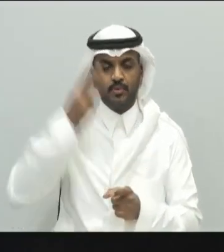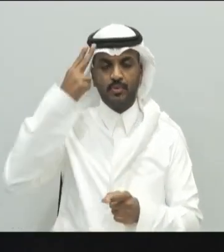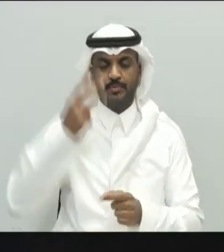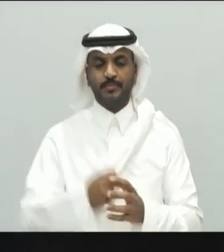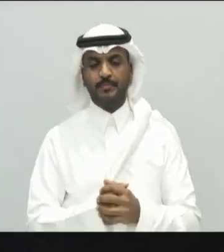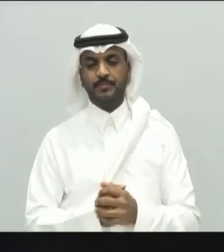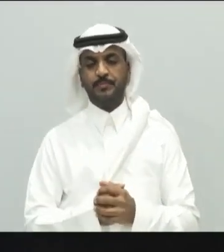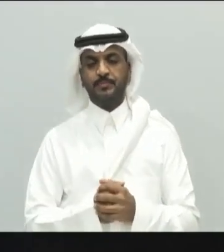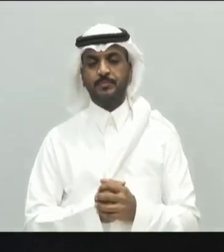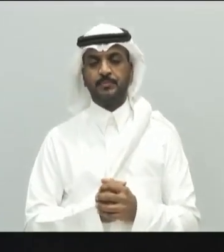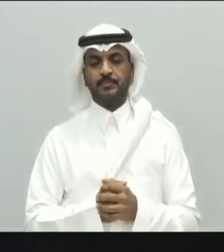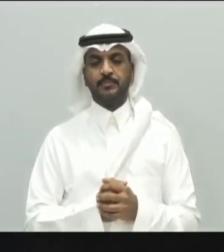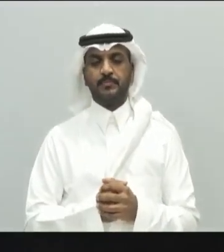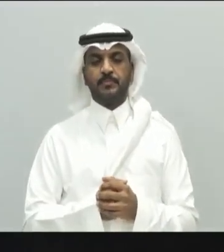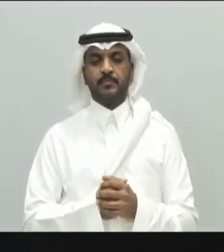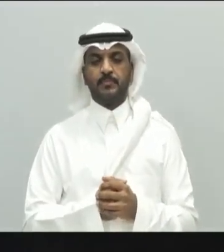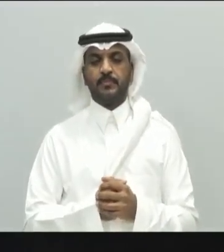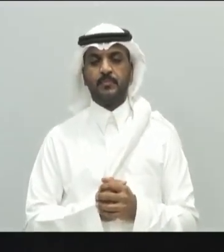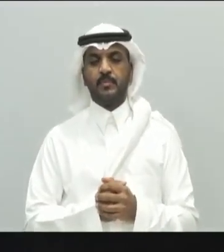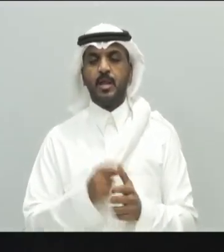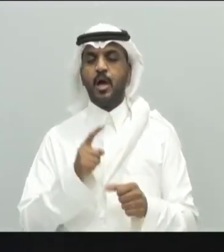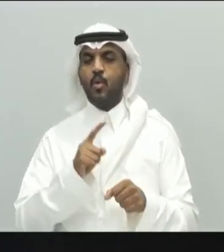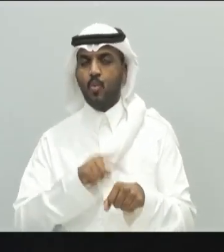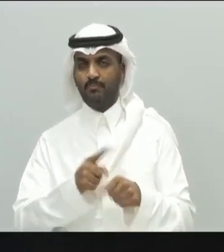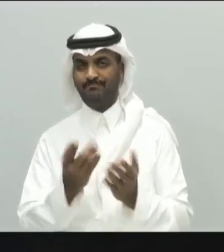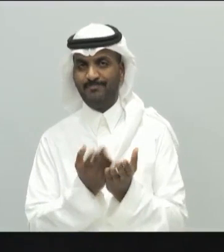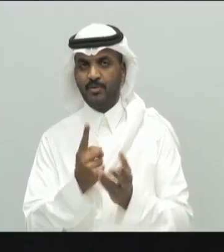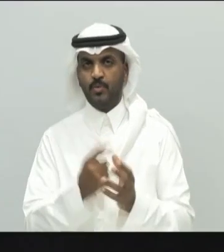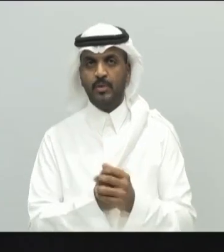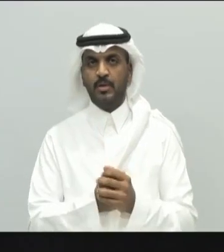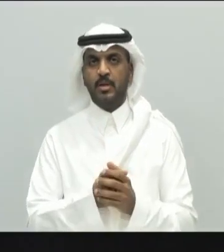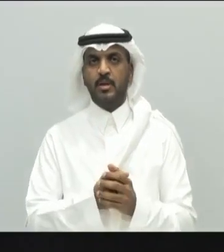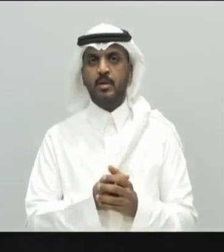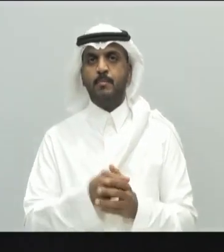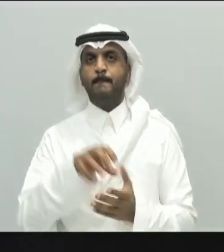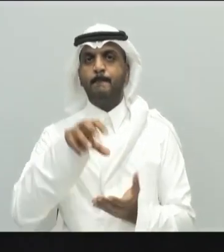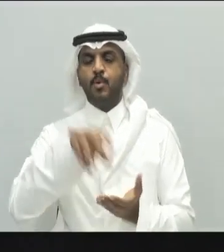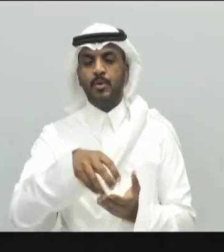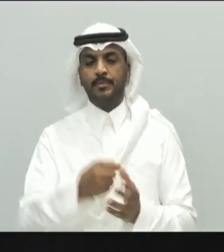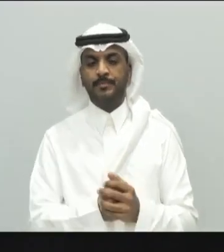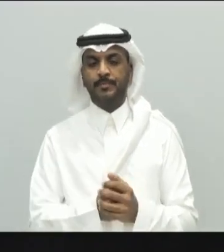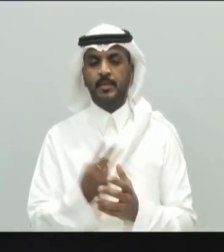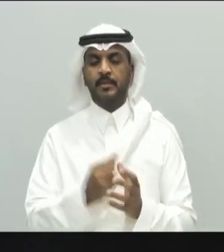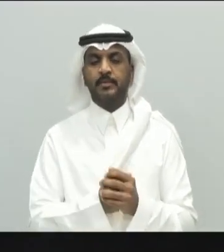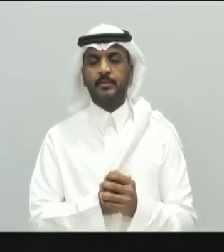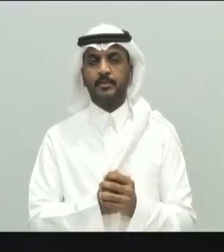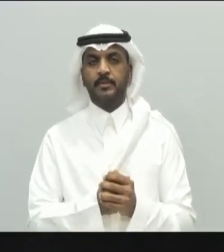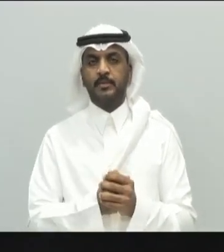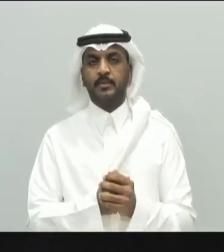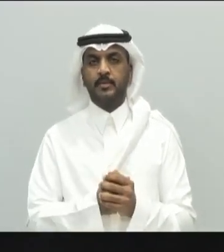العربيه السعوديه الدرس الاول الموقع الدرس